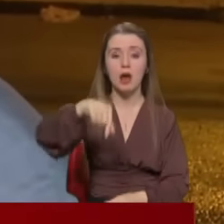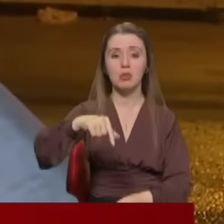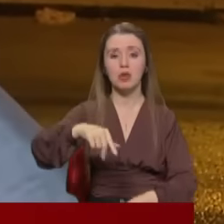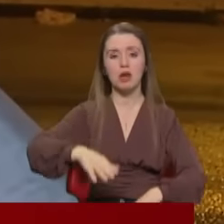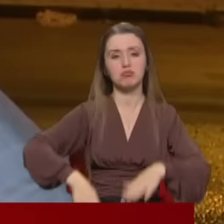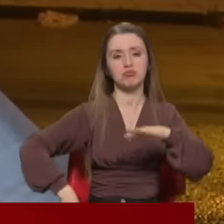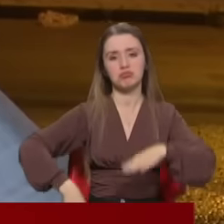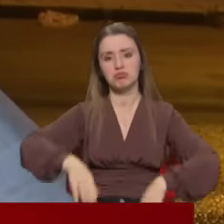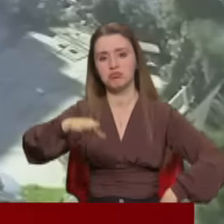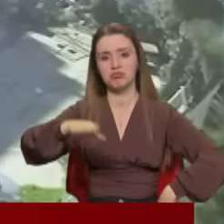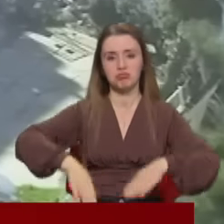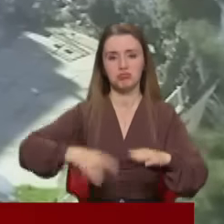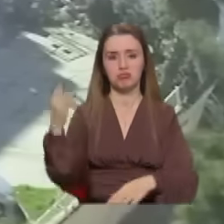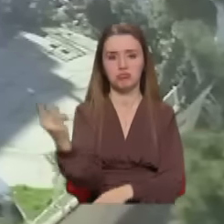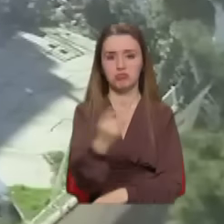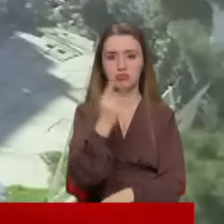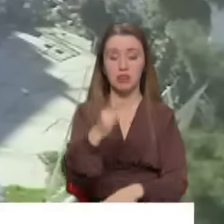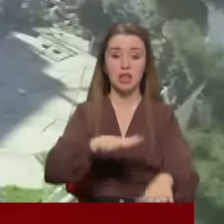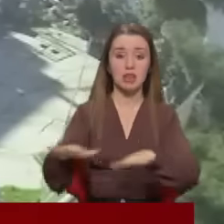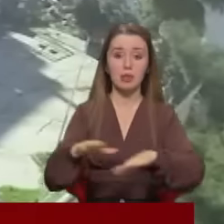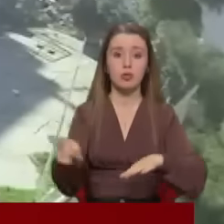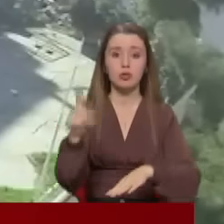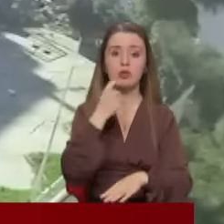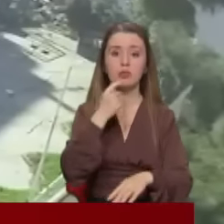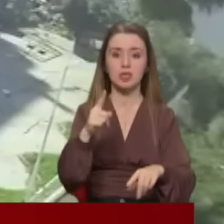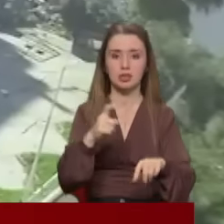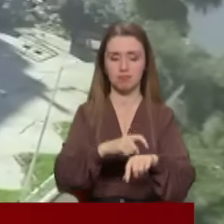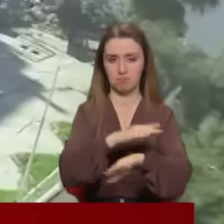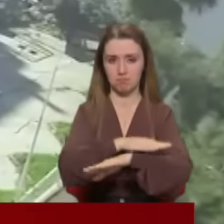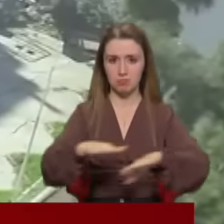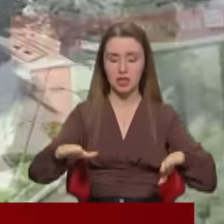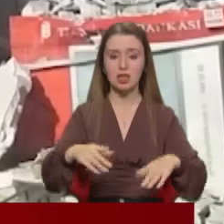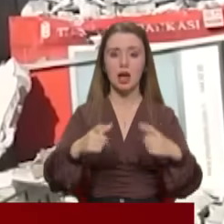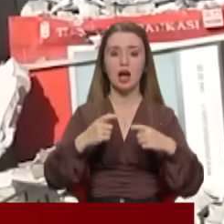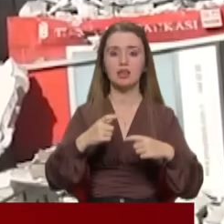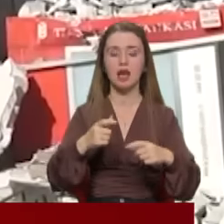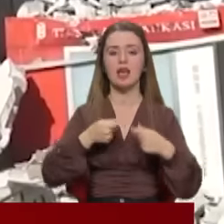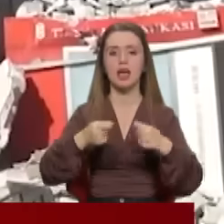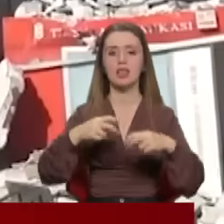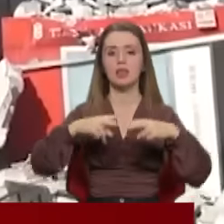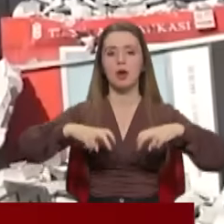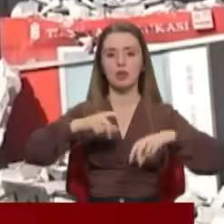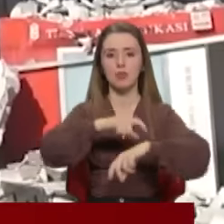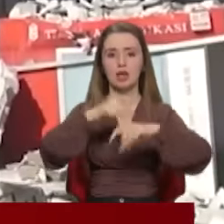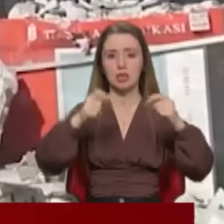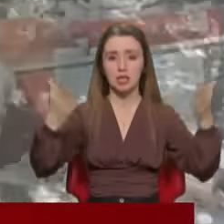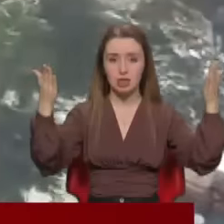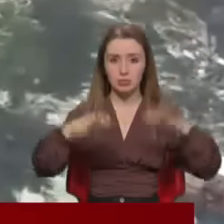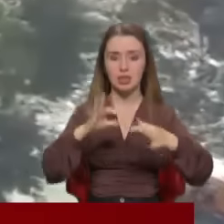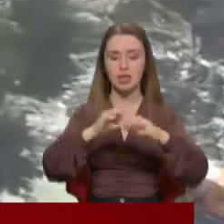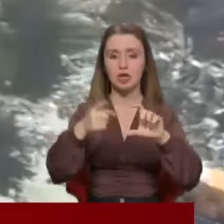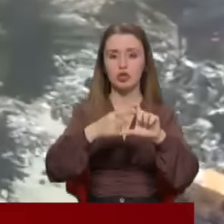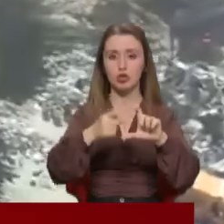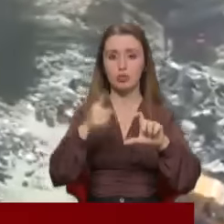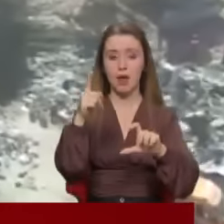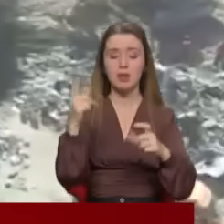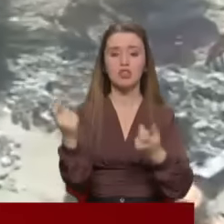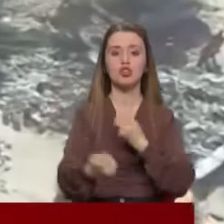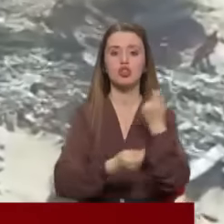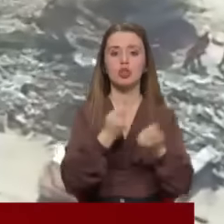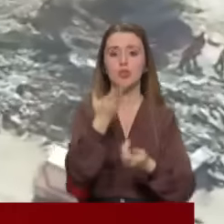kolları dolanıyorlar. Depremin üzerinden bir yıl geçmesine rağmen Hatay Eğitim Araştırma Hastanesi'nin yıkılmasıyla ilgili soruşturmada bir adım bile